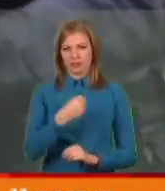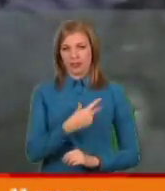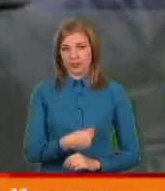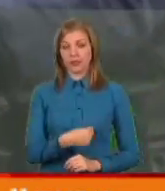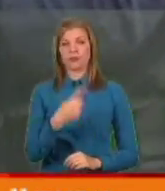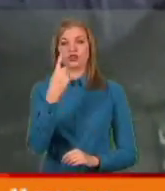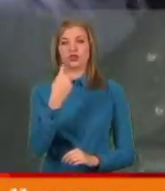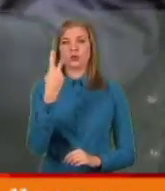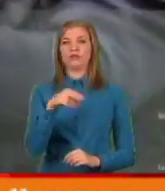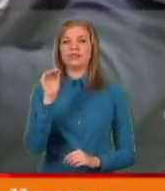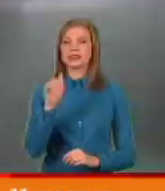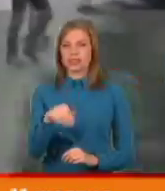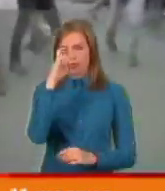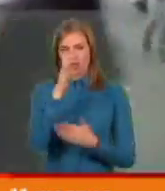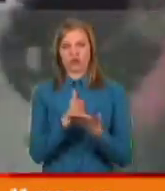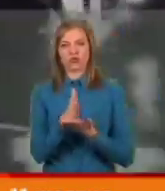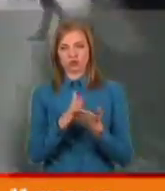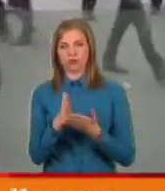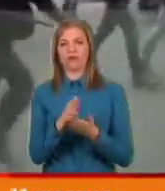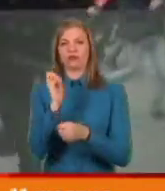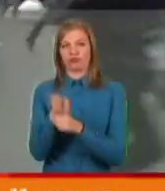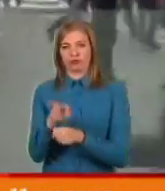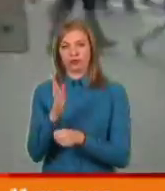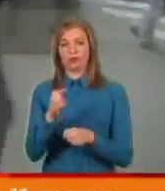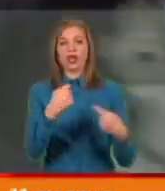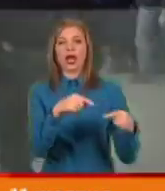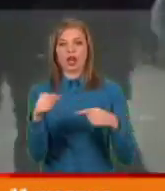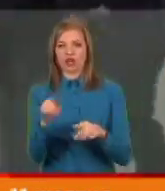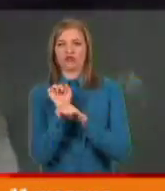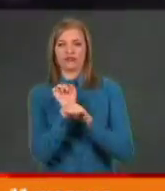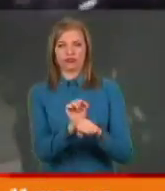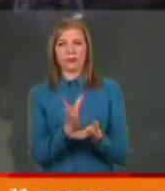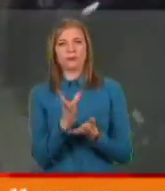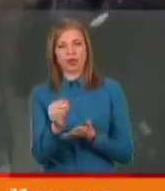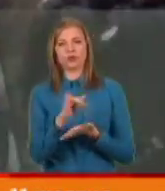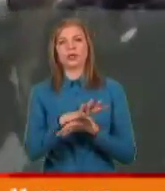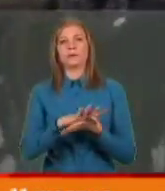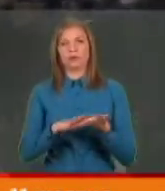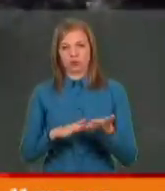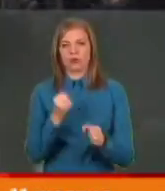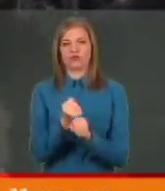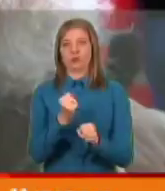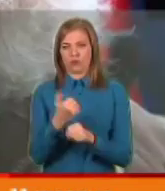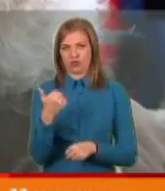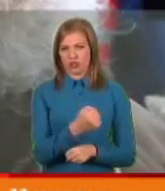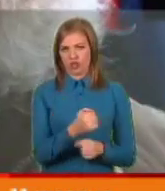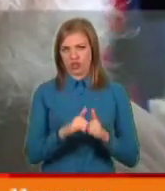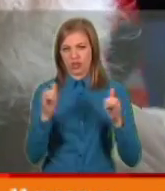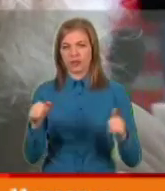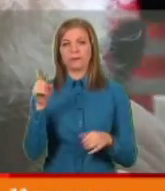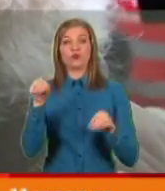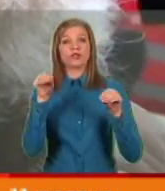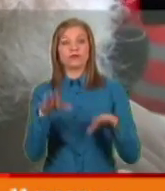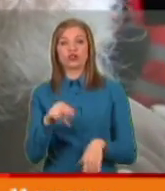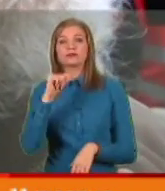Макрон. 120 тисяч держслужбовців звільнять, а решті заморозять платню і продовжать робочий тиждень. Вони